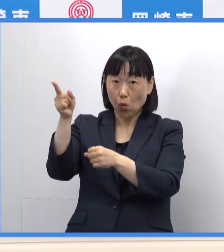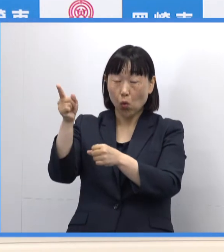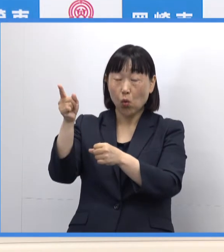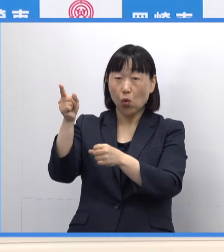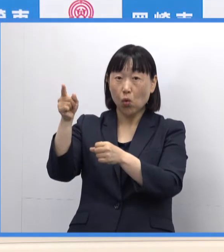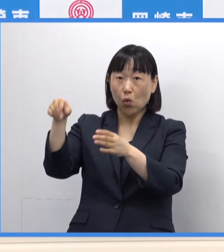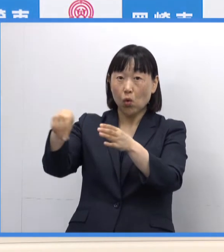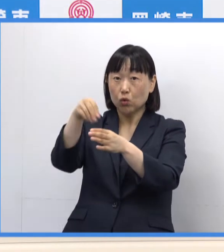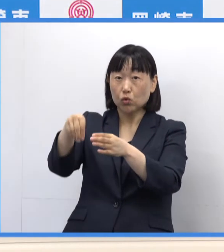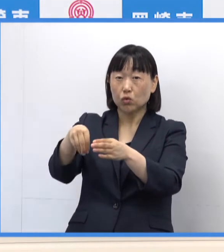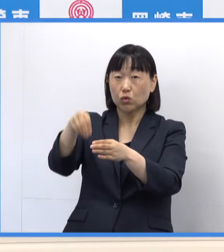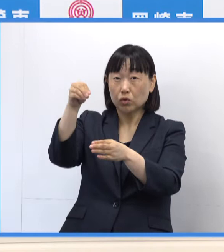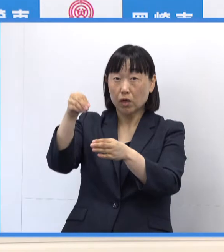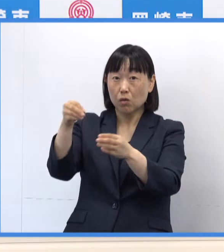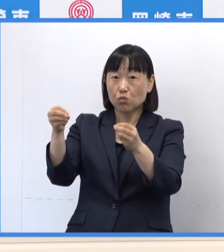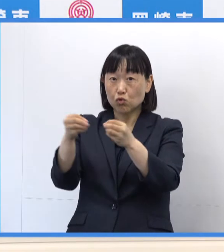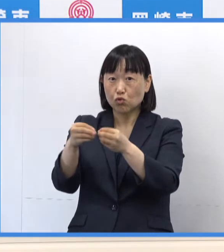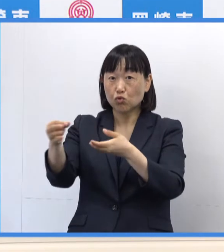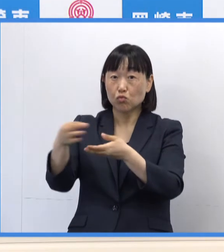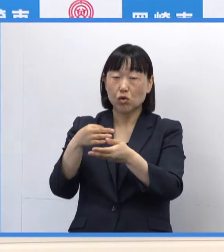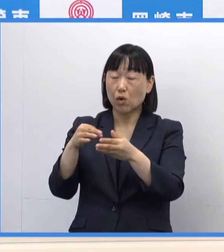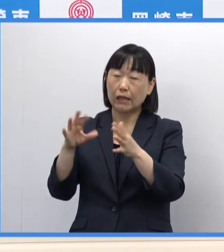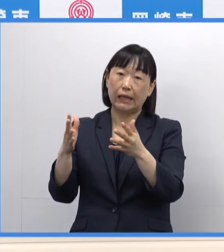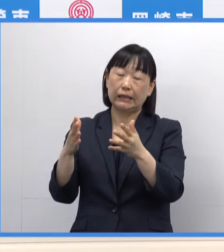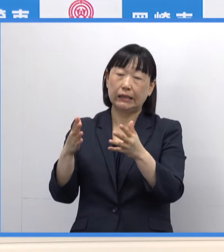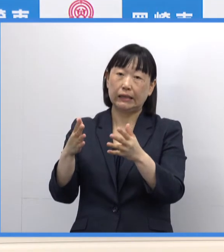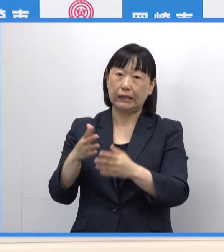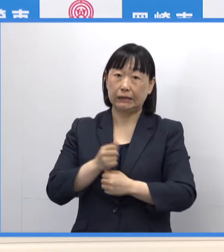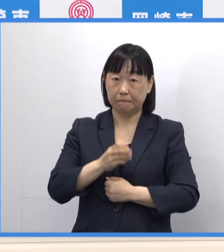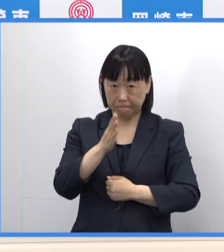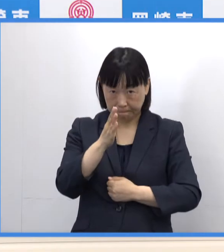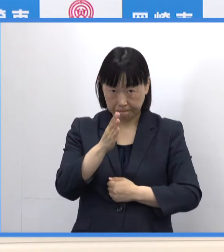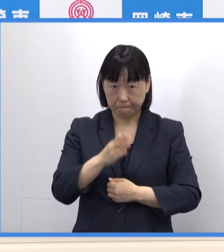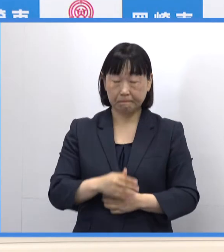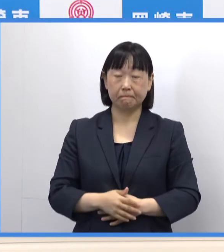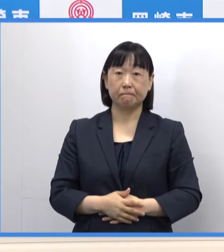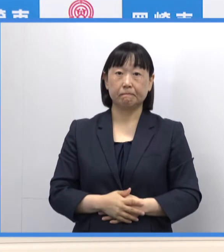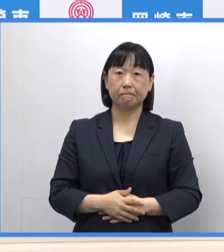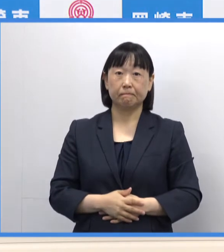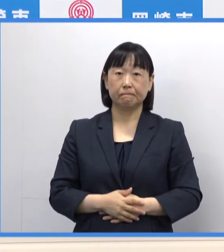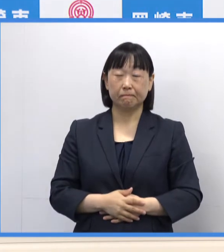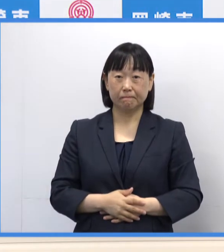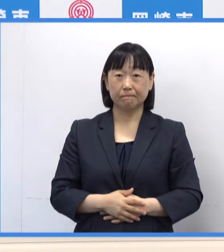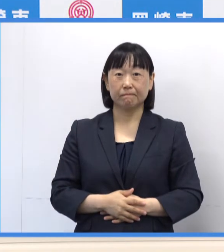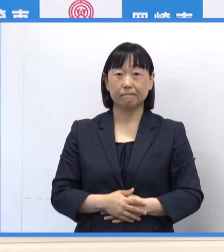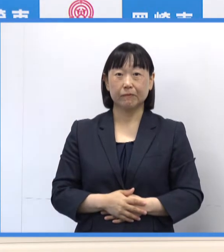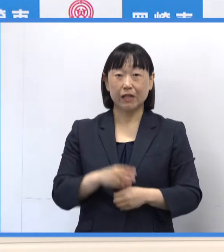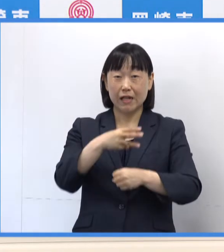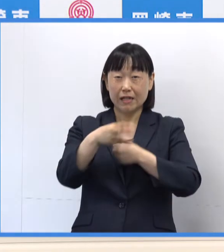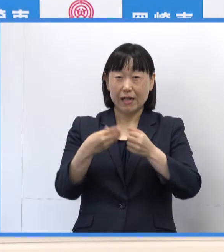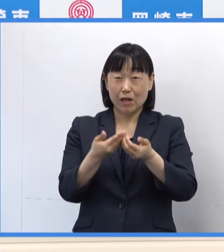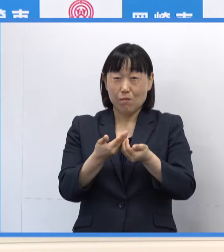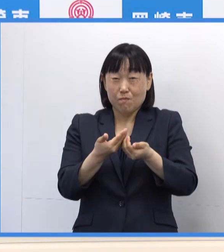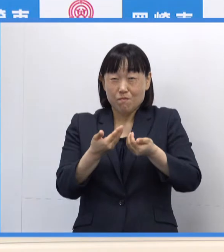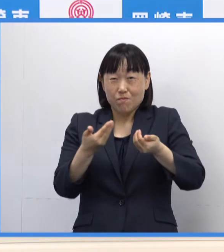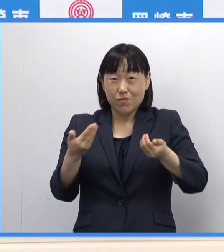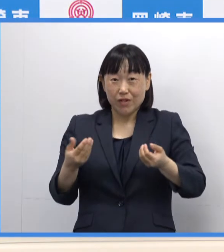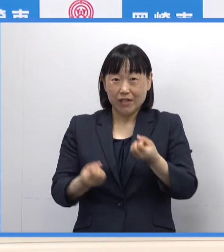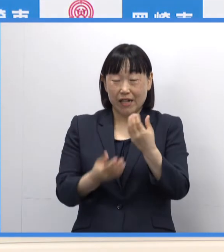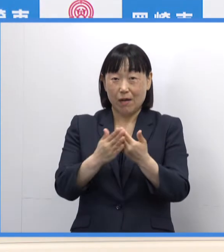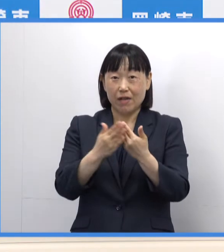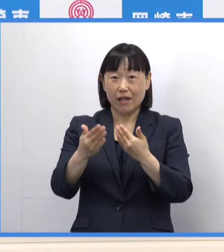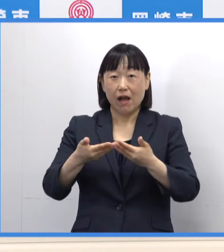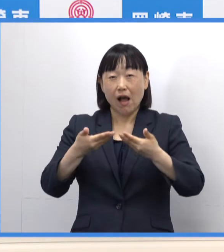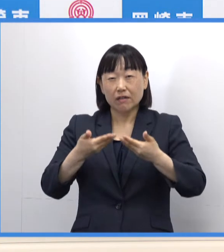選会を行いながらの販売は行いませんので、ご注意ください。最後になりますが、3年ぶりの花火大会を